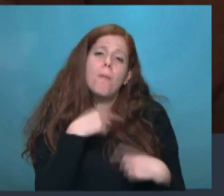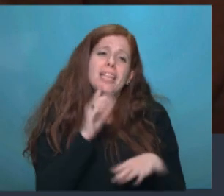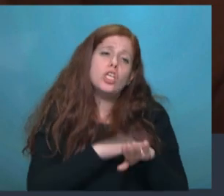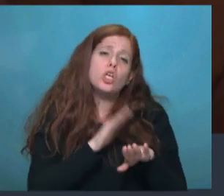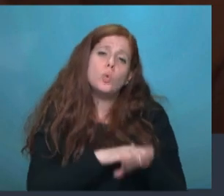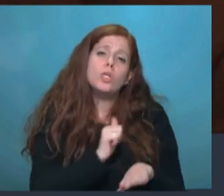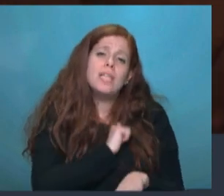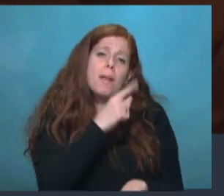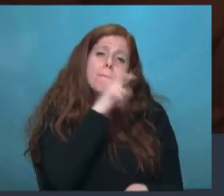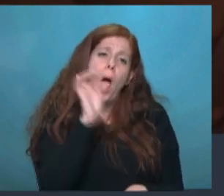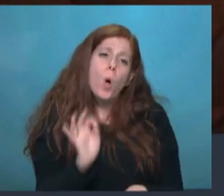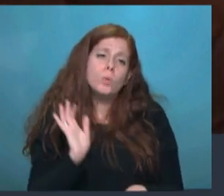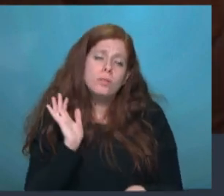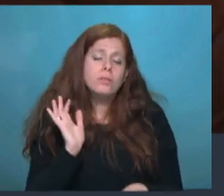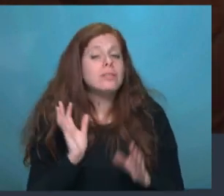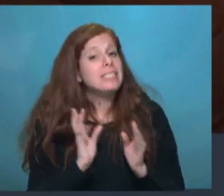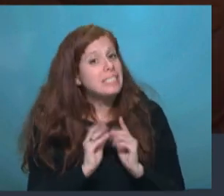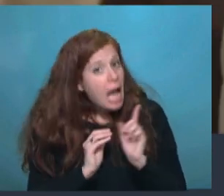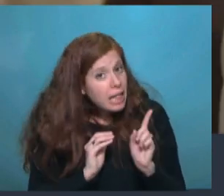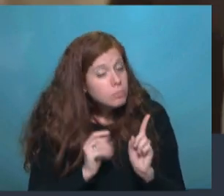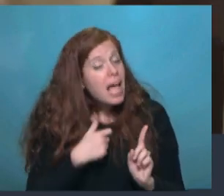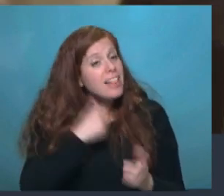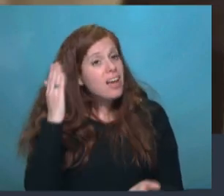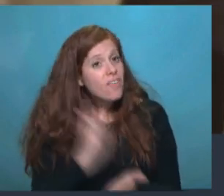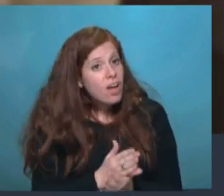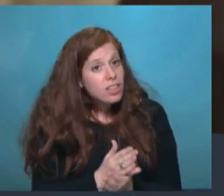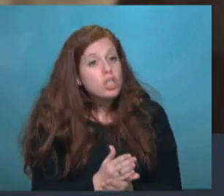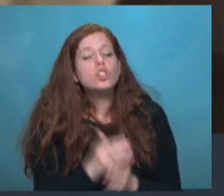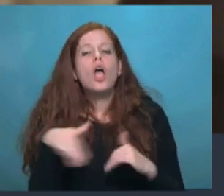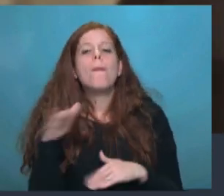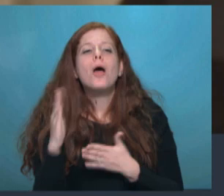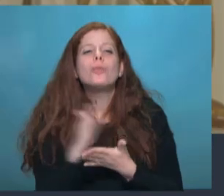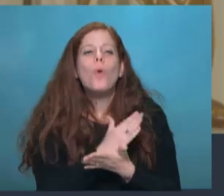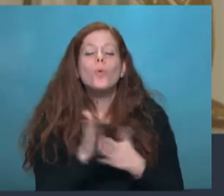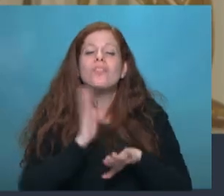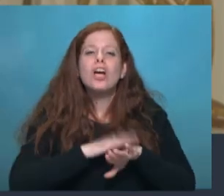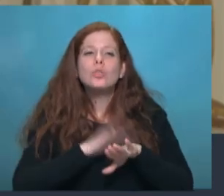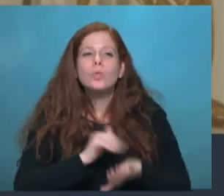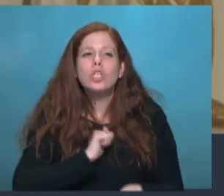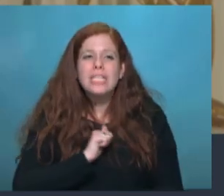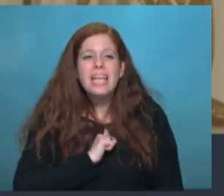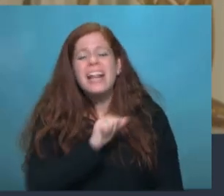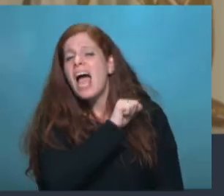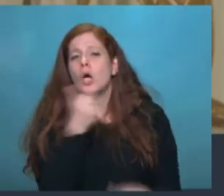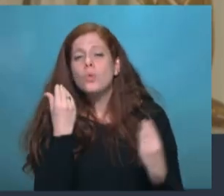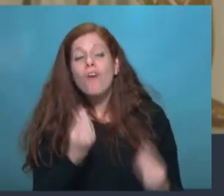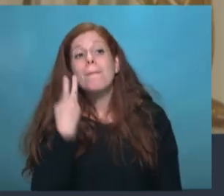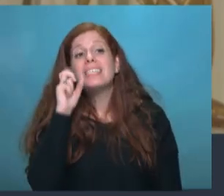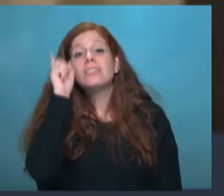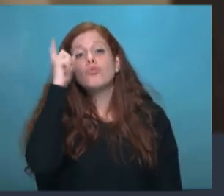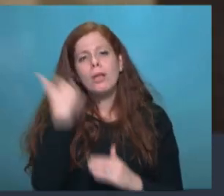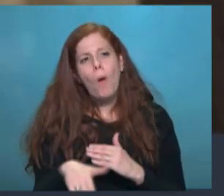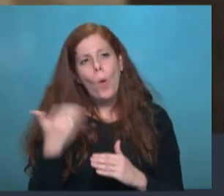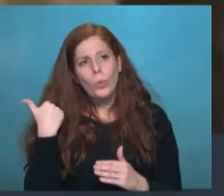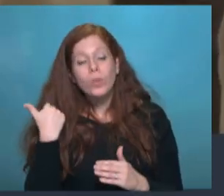100%. יחד עם זה, אני קבעתי שרמת המוכנות והכשירות של צה"ל היא הטובה ביותר ב-20 שנים האחרונות.